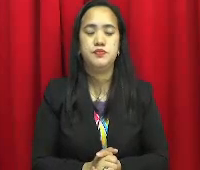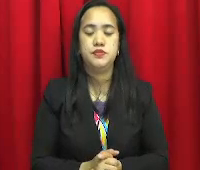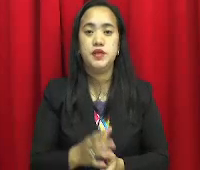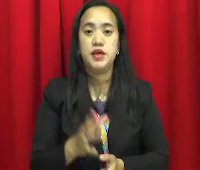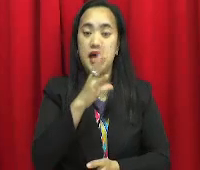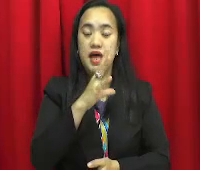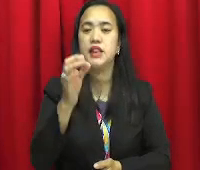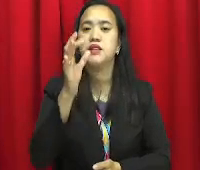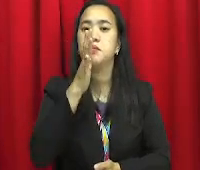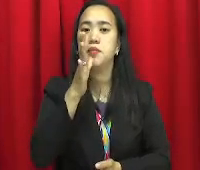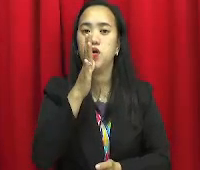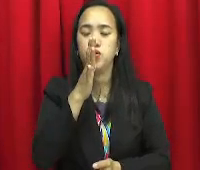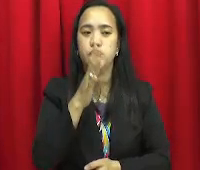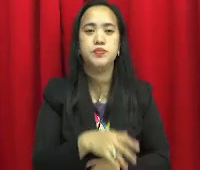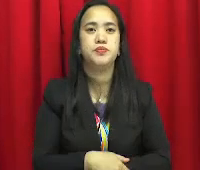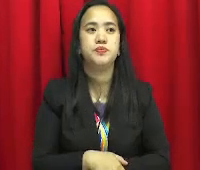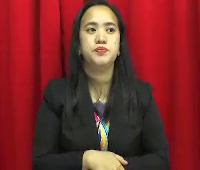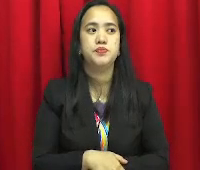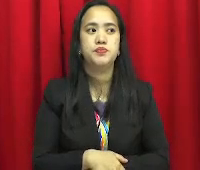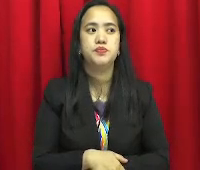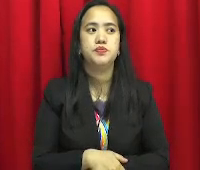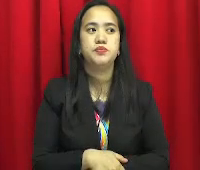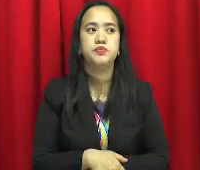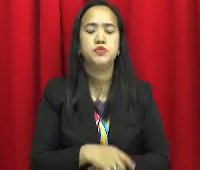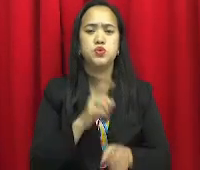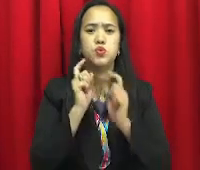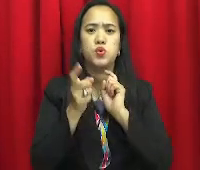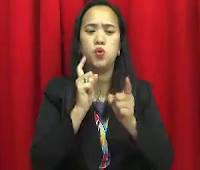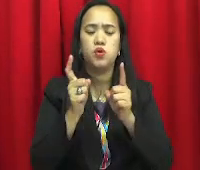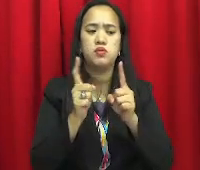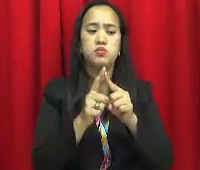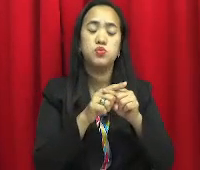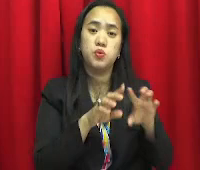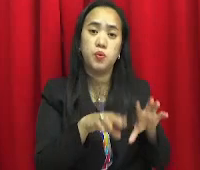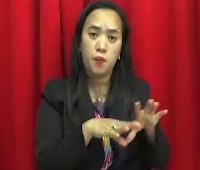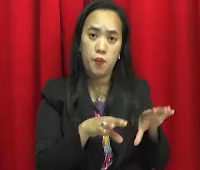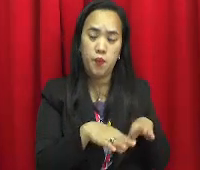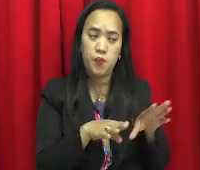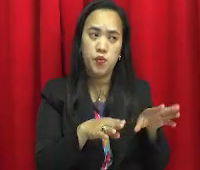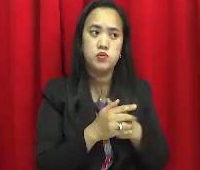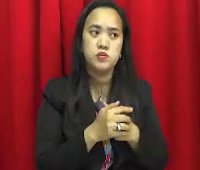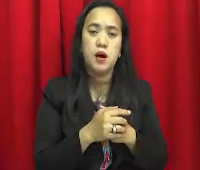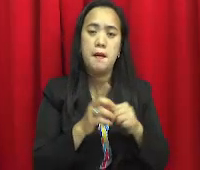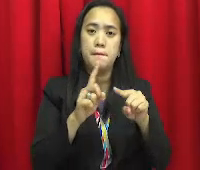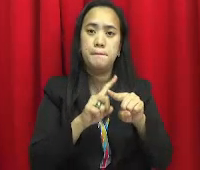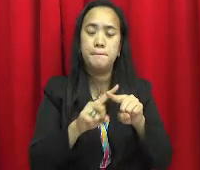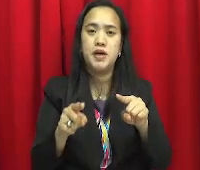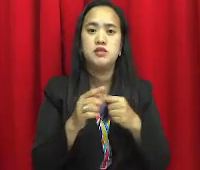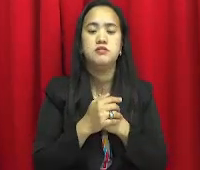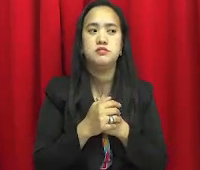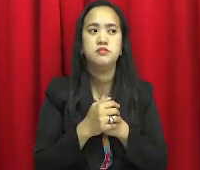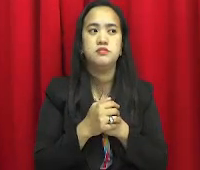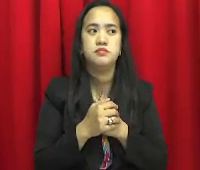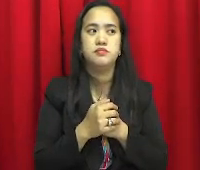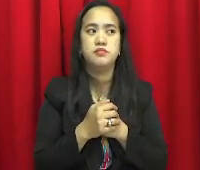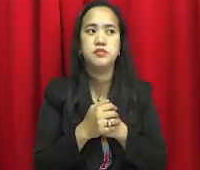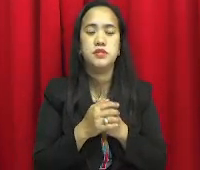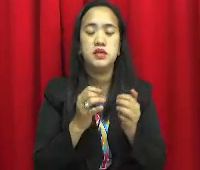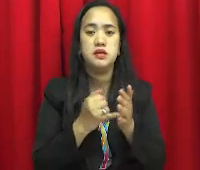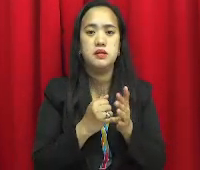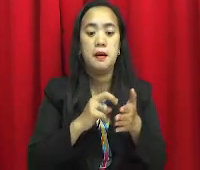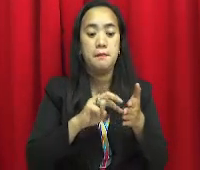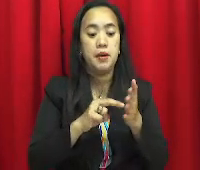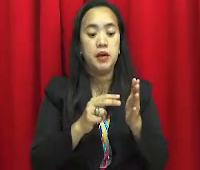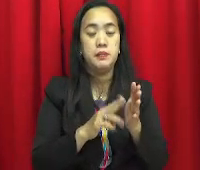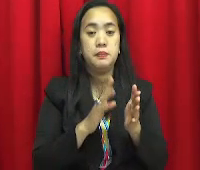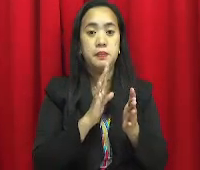and a mother. Okay? Ang usapan nila ay magtatrabaho sila. Pero alam nyo, I don't know, it might be the result of our